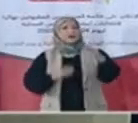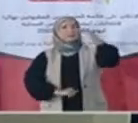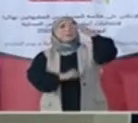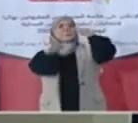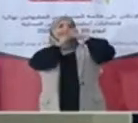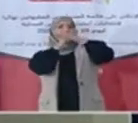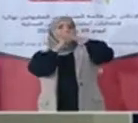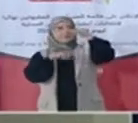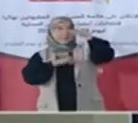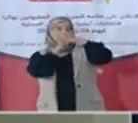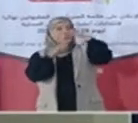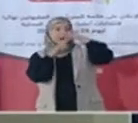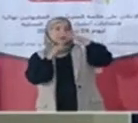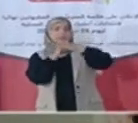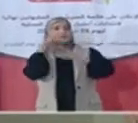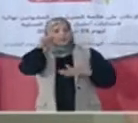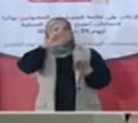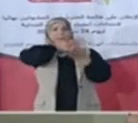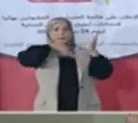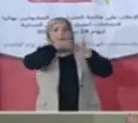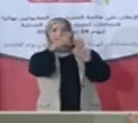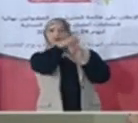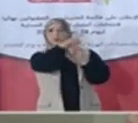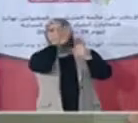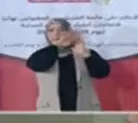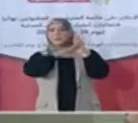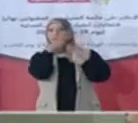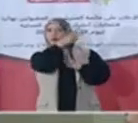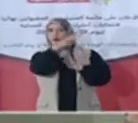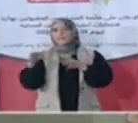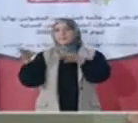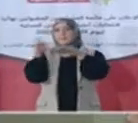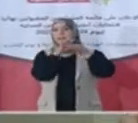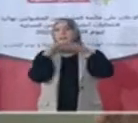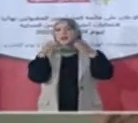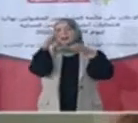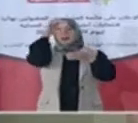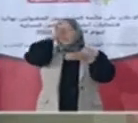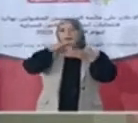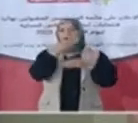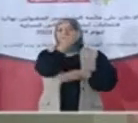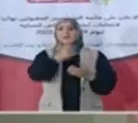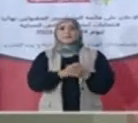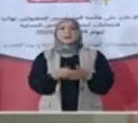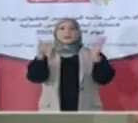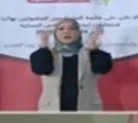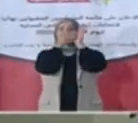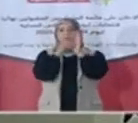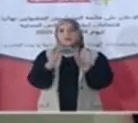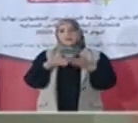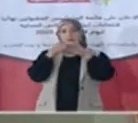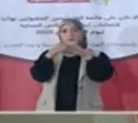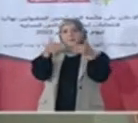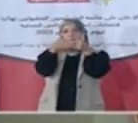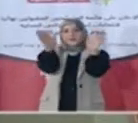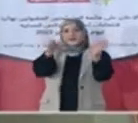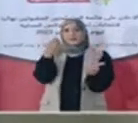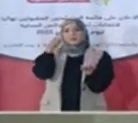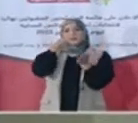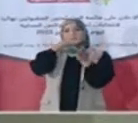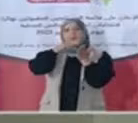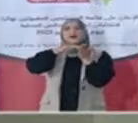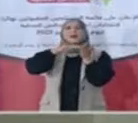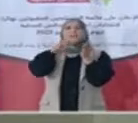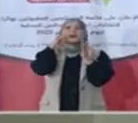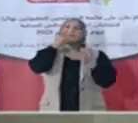توا بالأمر وبالجدول الذي سوف تنشره الهيئة. وأيضا هم مطالبين بفتح حسابات بنكية